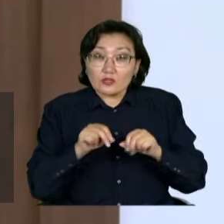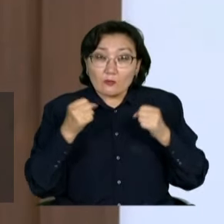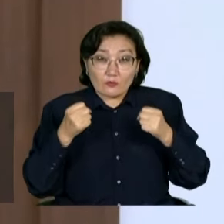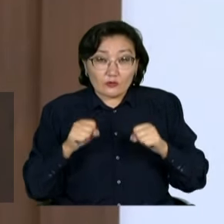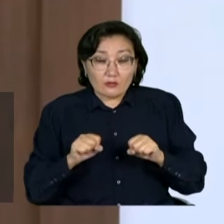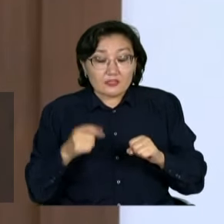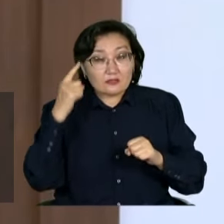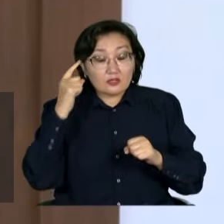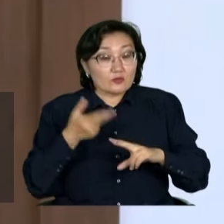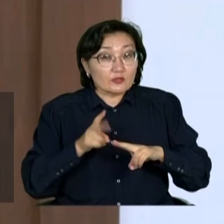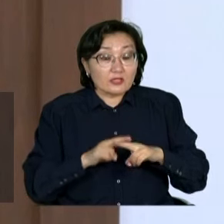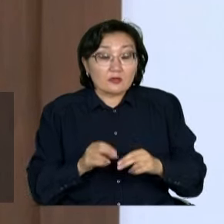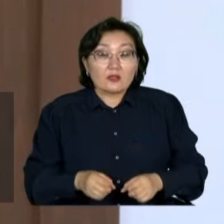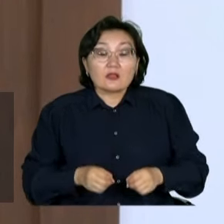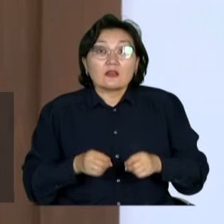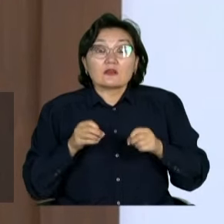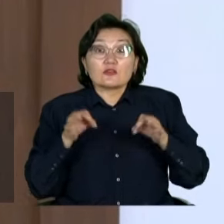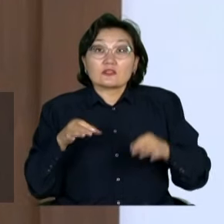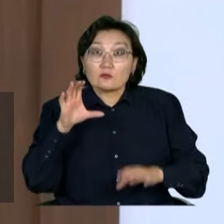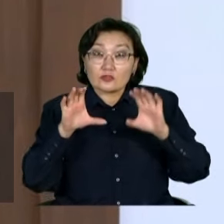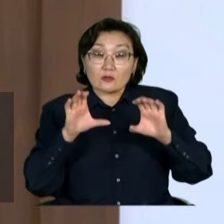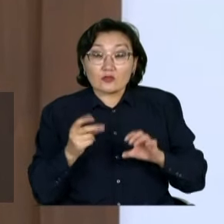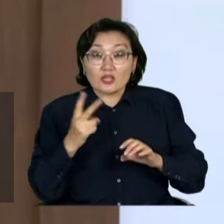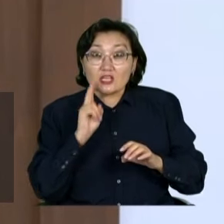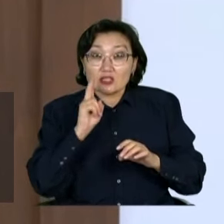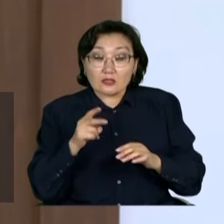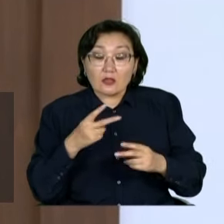деп есептейді. Сондықтан қылмыстық бап бойынша 2 жыл мерзімге